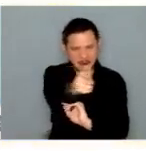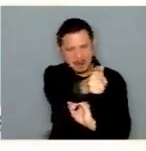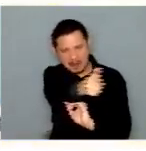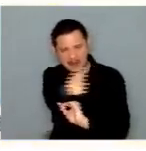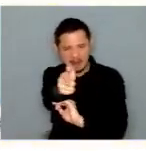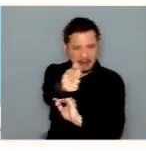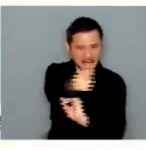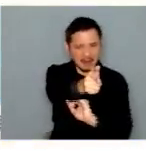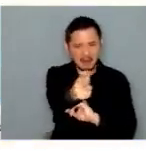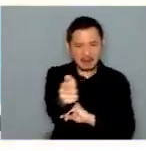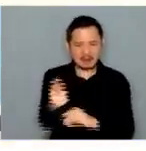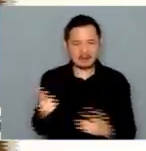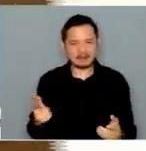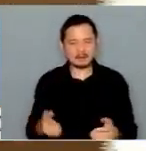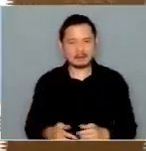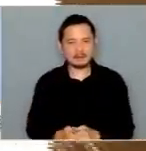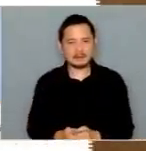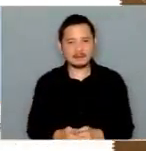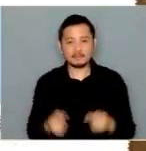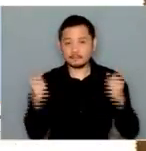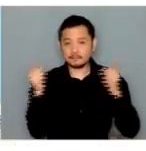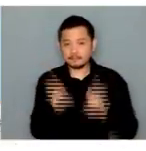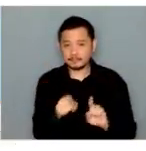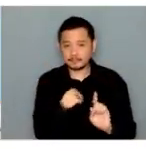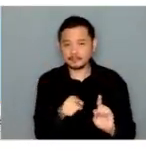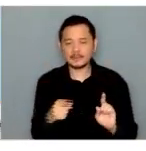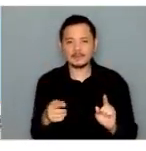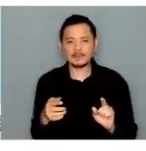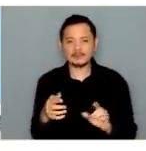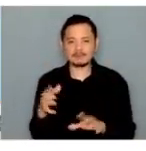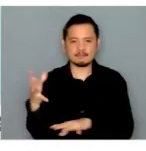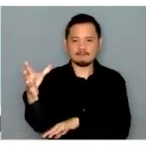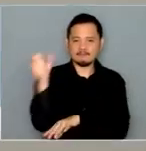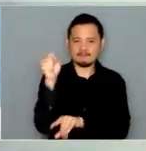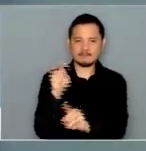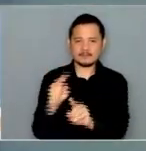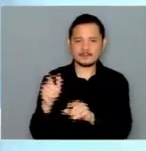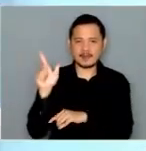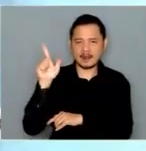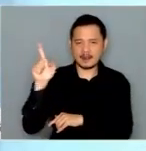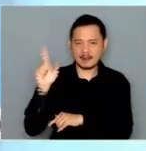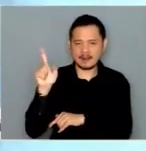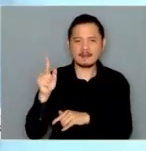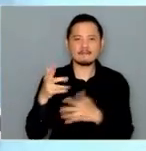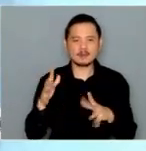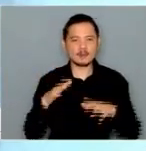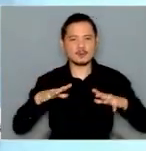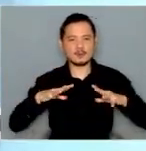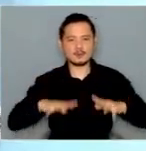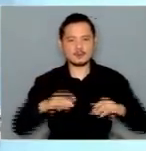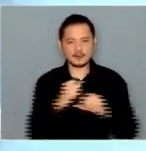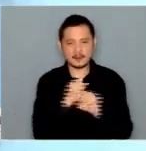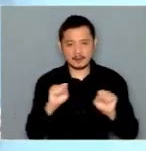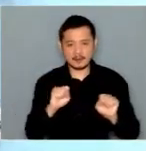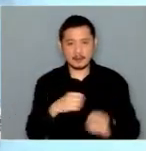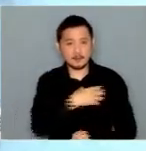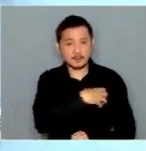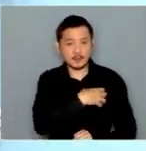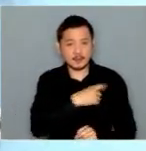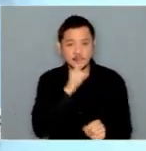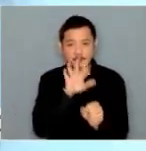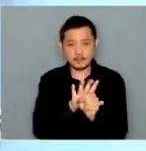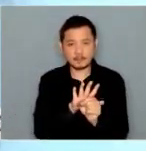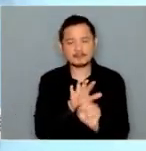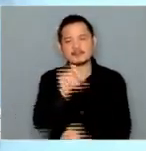lasing din ako. Buti na lang daw at naagaw niyang baril mula kay Castañeda. Ayon sa mga pulis, kumpirmadong lasing